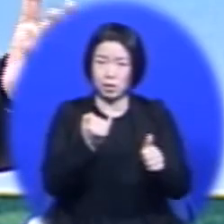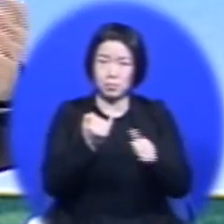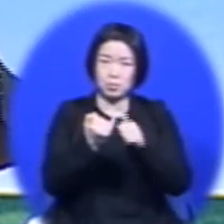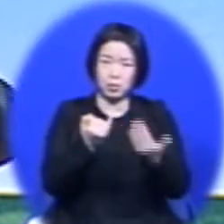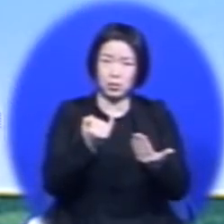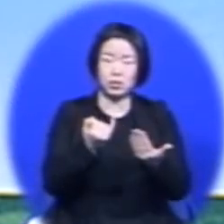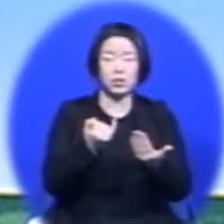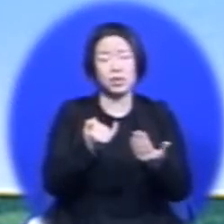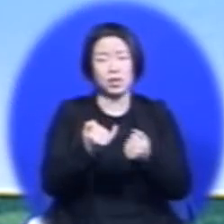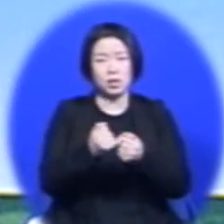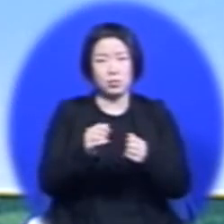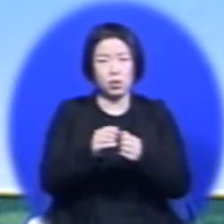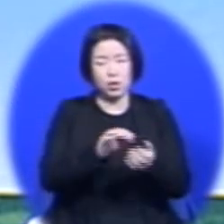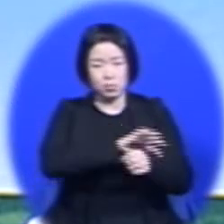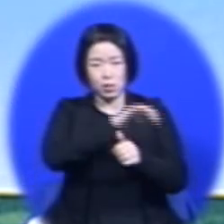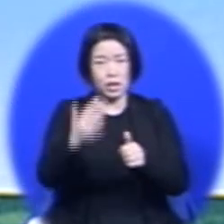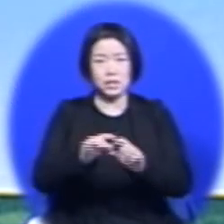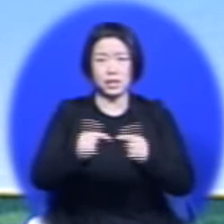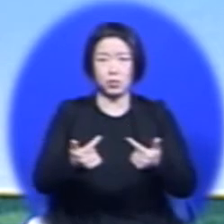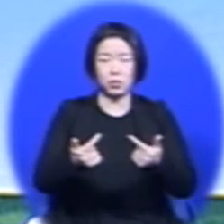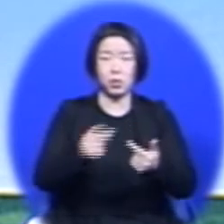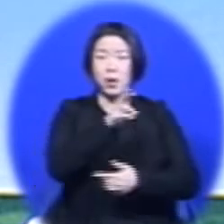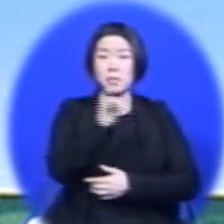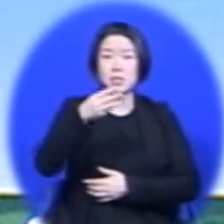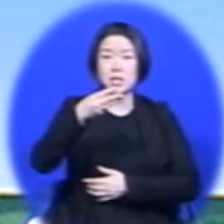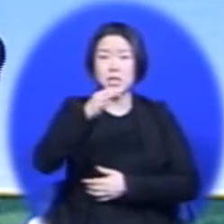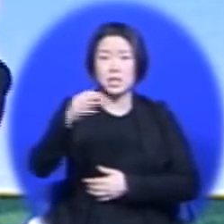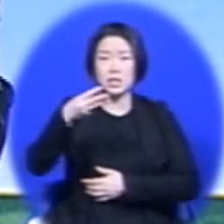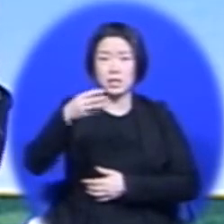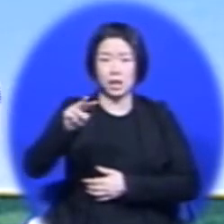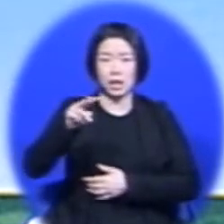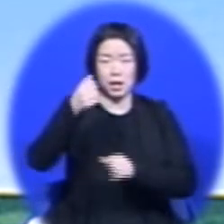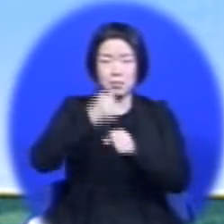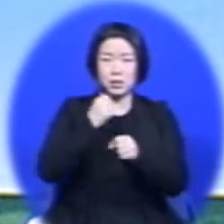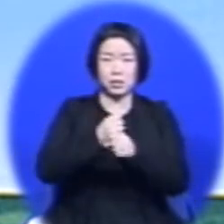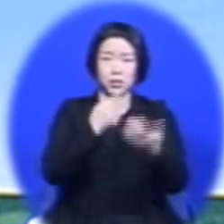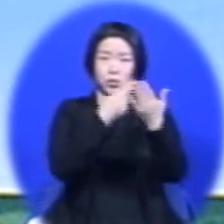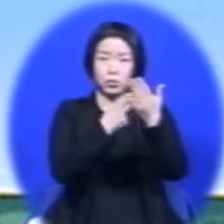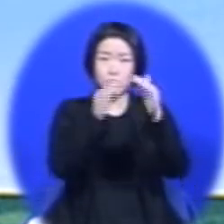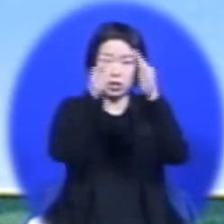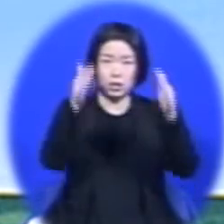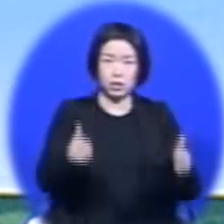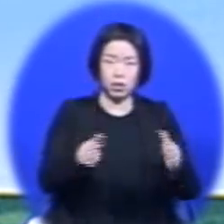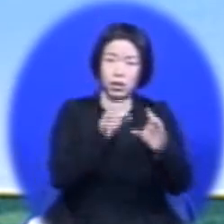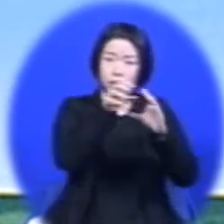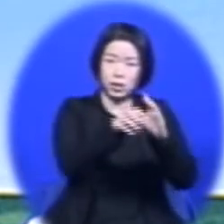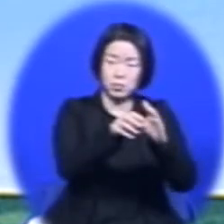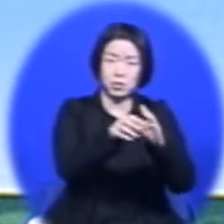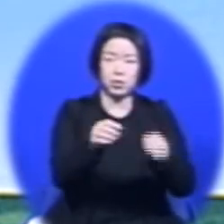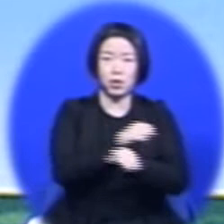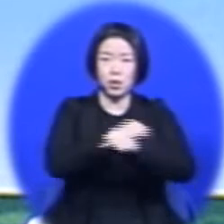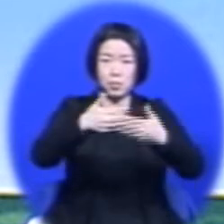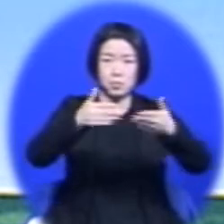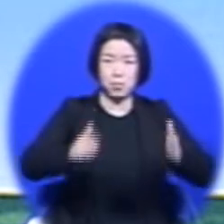않고 미이라를 만들었어요. 그리고 유리 상자에 담아서 거실에 소파에